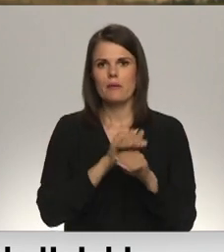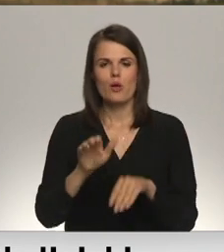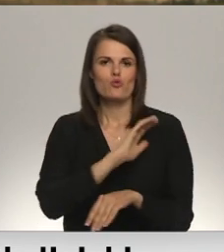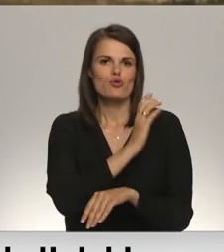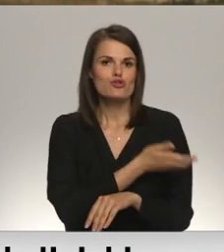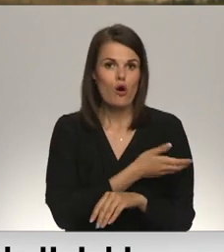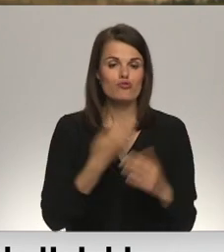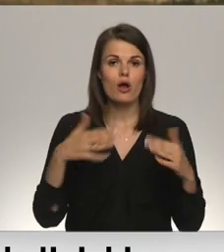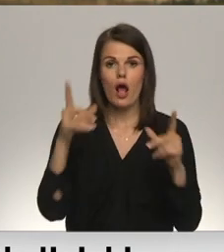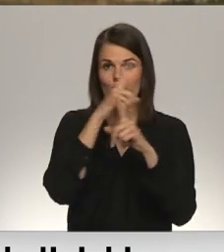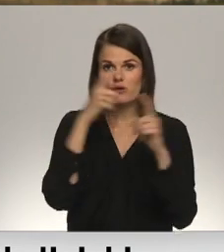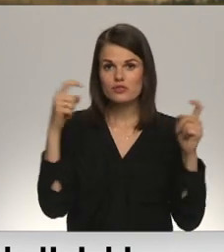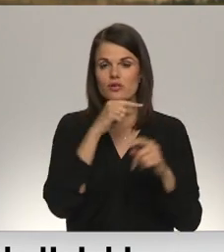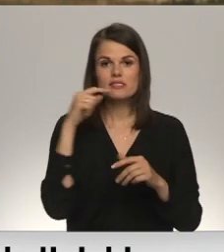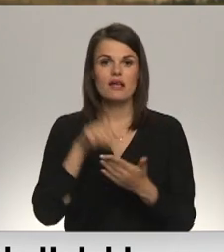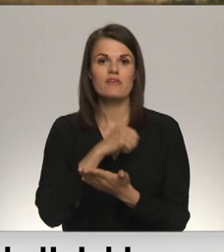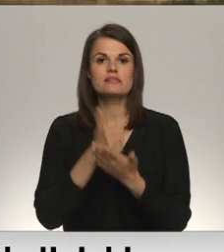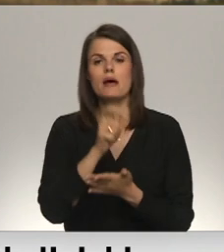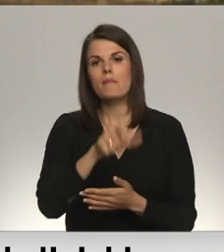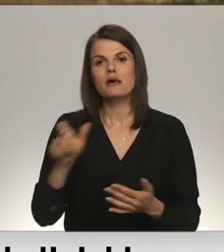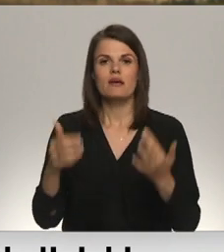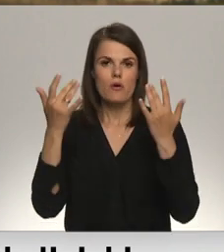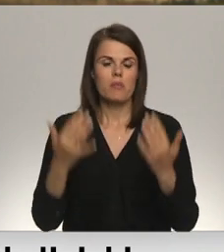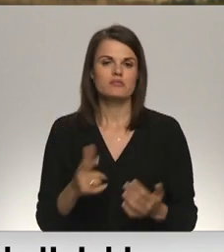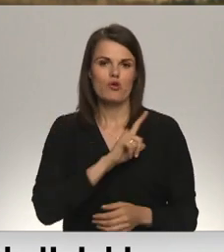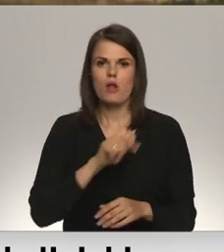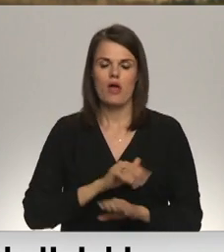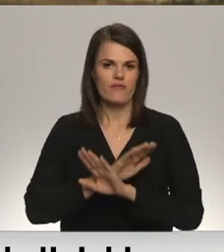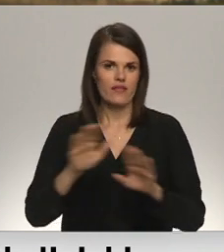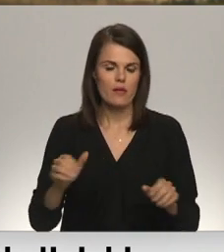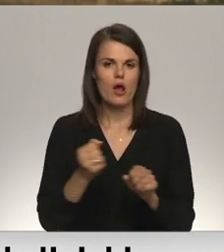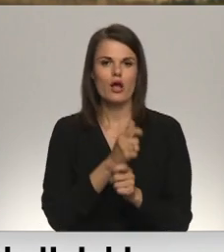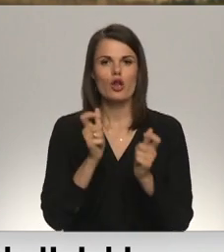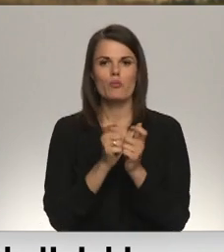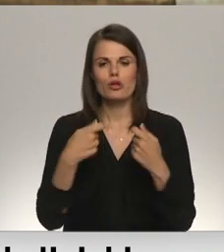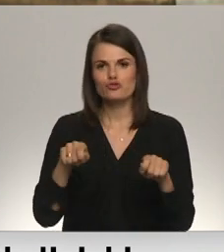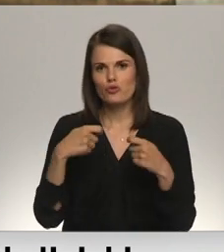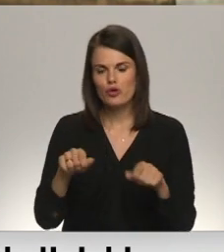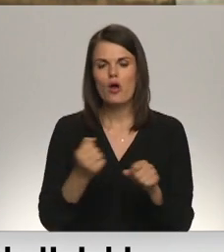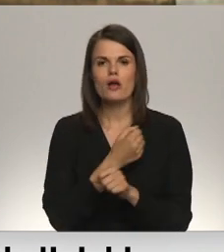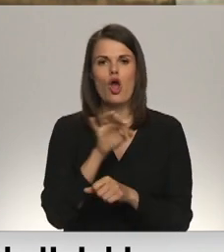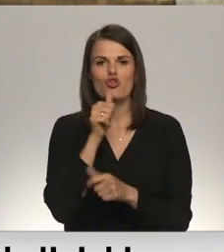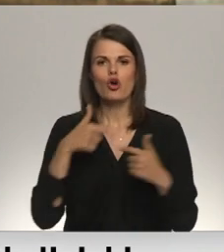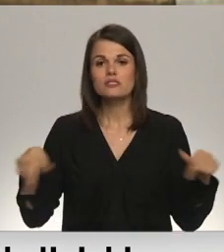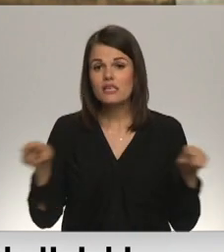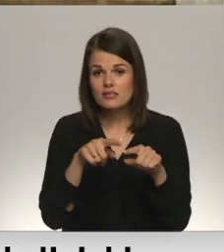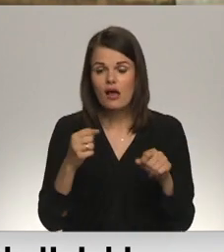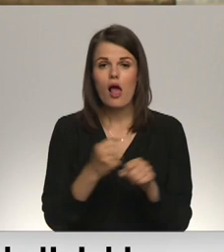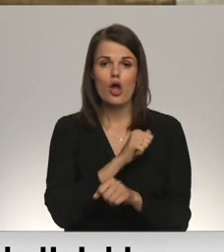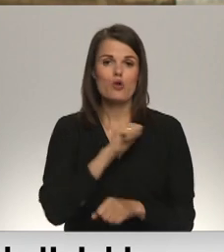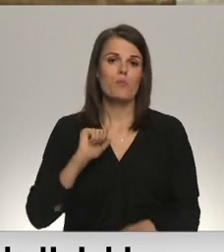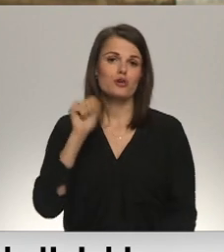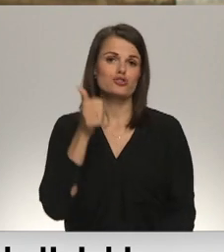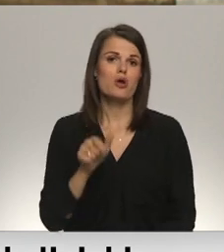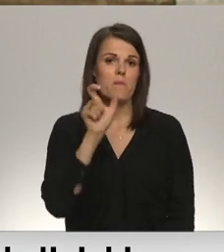jaudu, kā ziņots Krievijas pārstāvi pasākumos Latvijā nebūs. Gan biļešu pārdevēji, gan koncertu zāles un arī paši